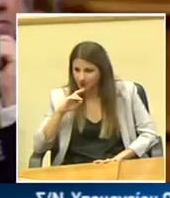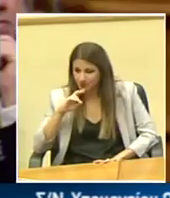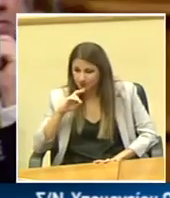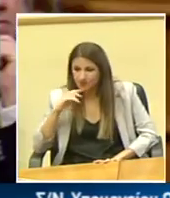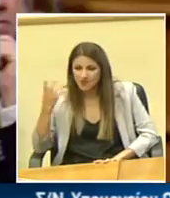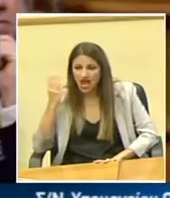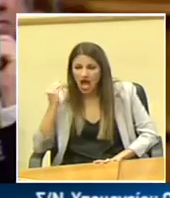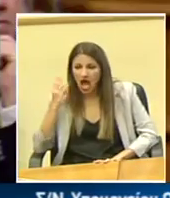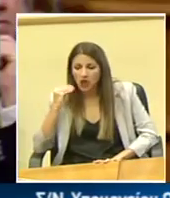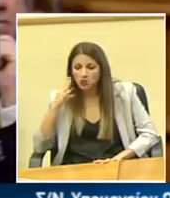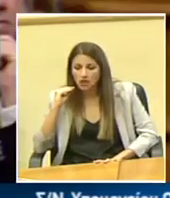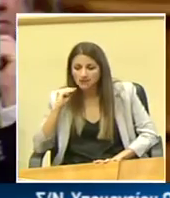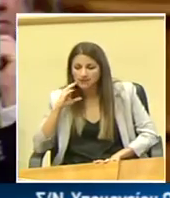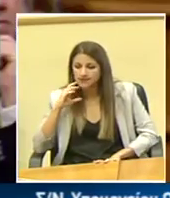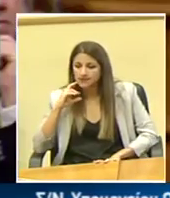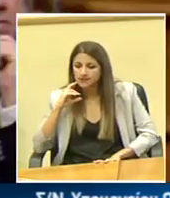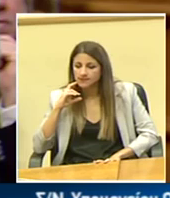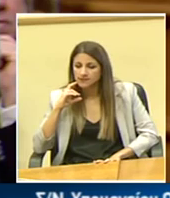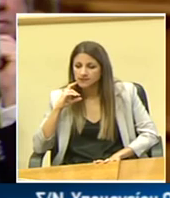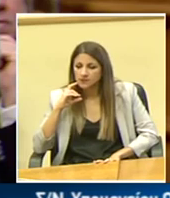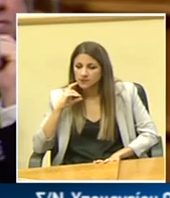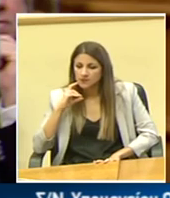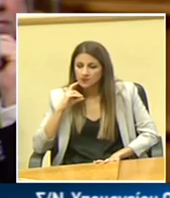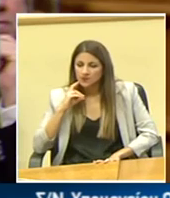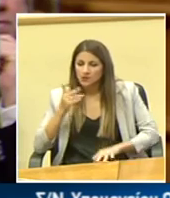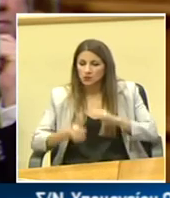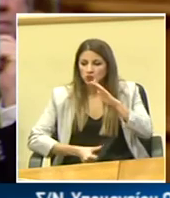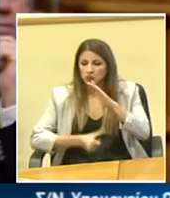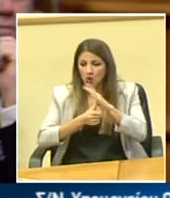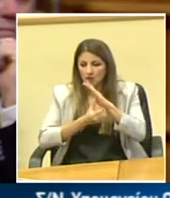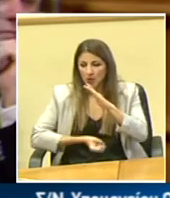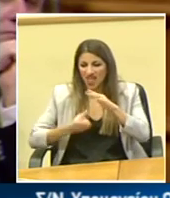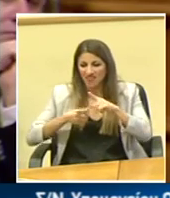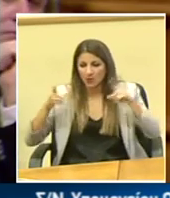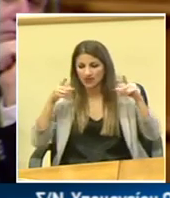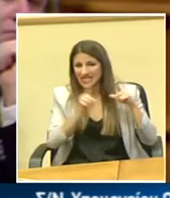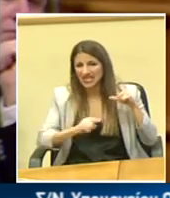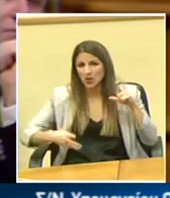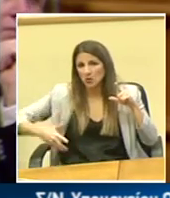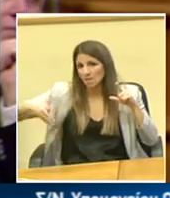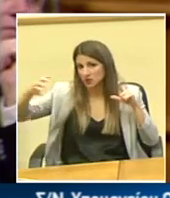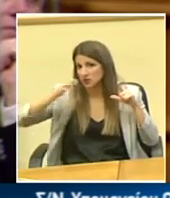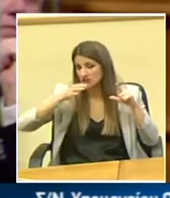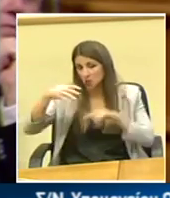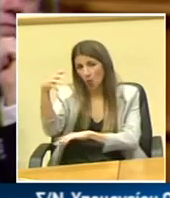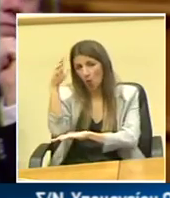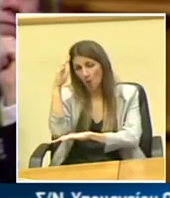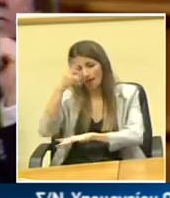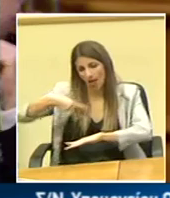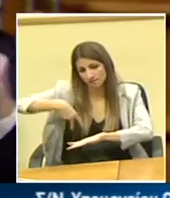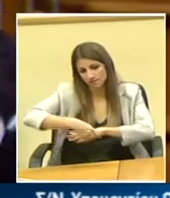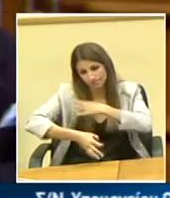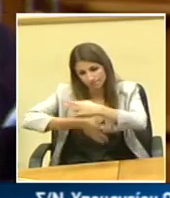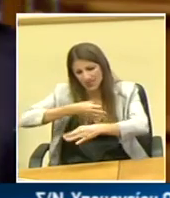την θεατρικά προσχεδιασμένη ομιλία του κ. Μητσοτάκη σε ό,τι αφορά την προαποφασισμένη κατάθεση